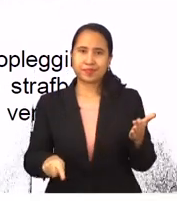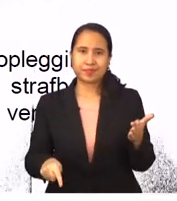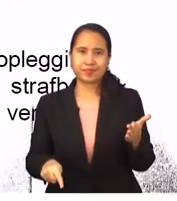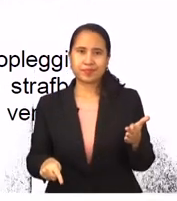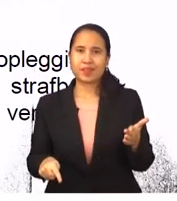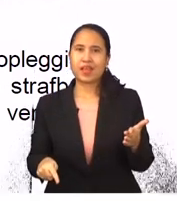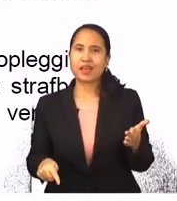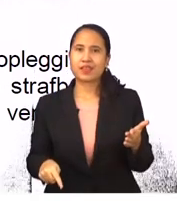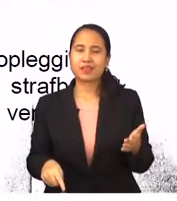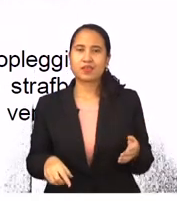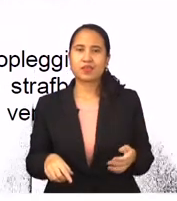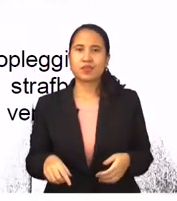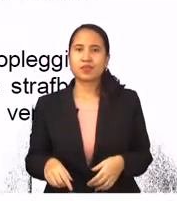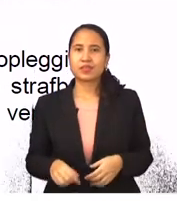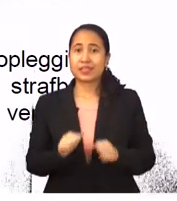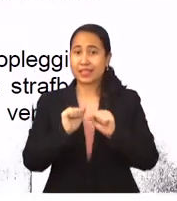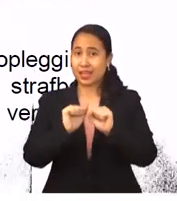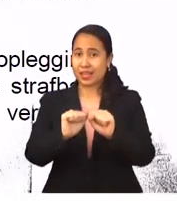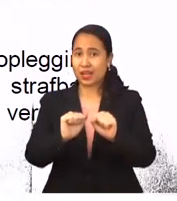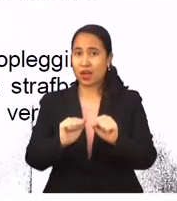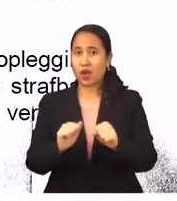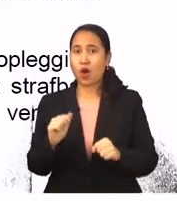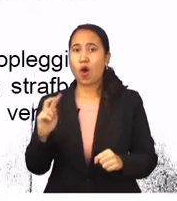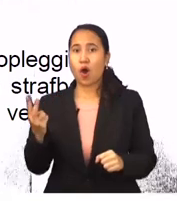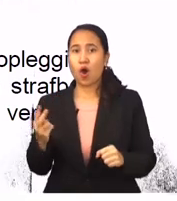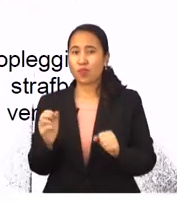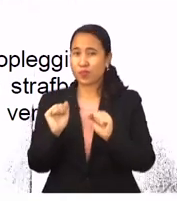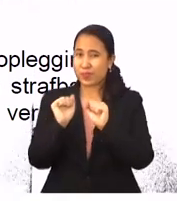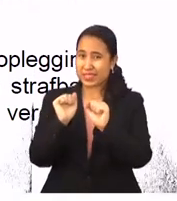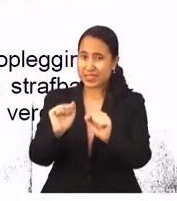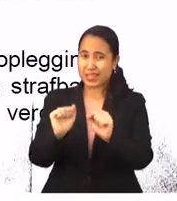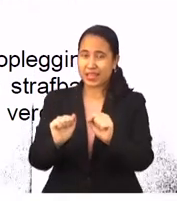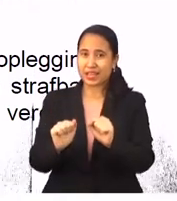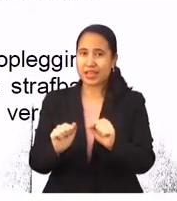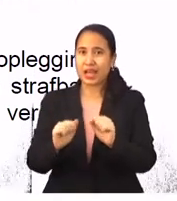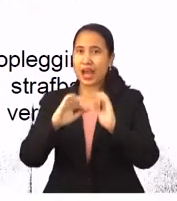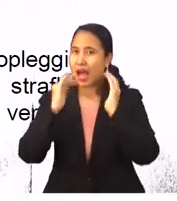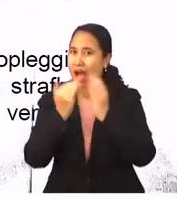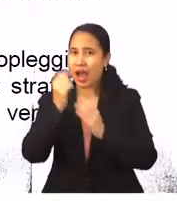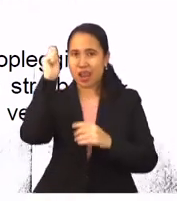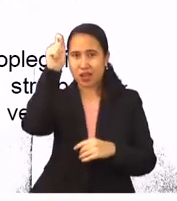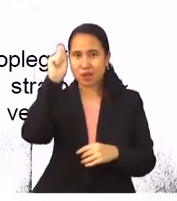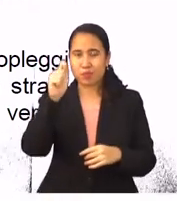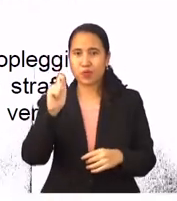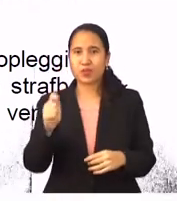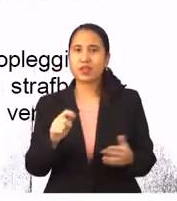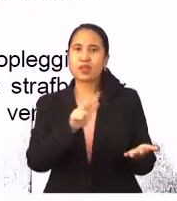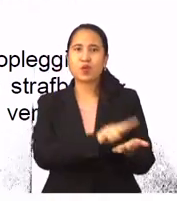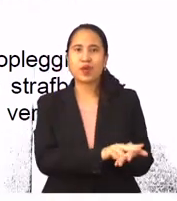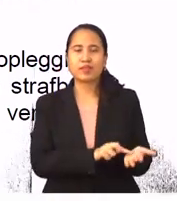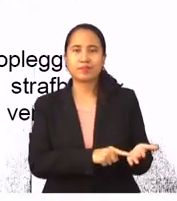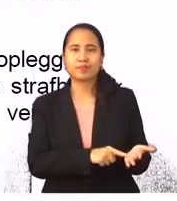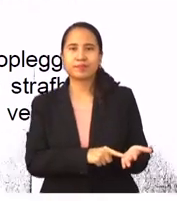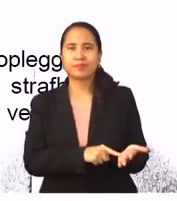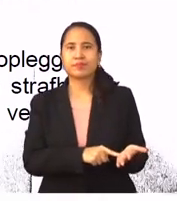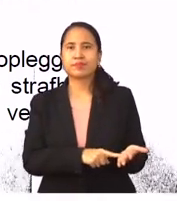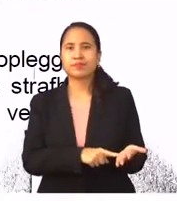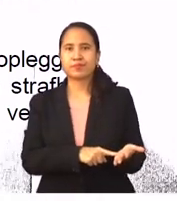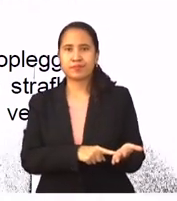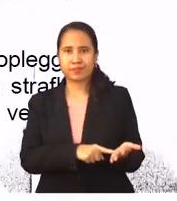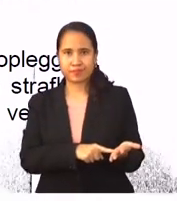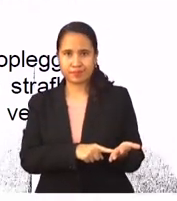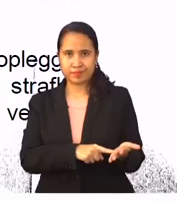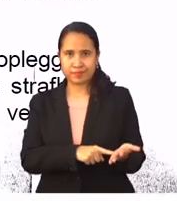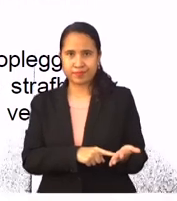voorkoming, het tegengaan of ter bestrijding van alle onder ABC vernoemde strafbare feiten.